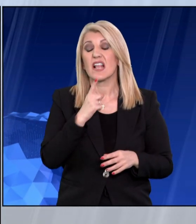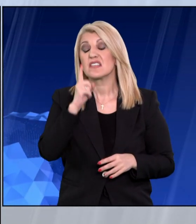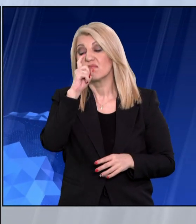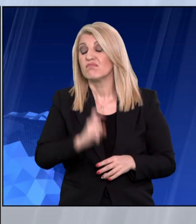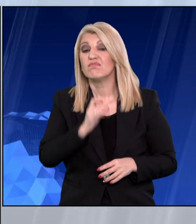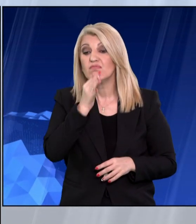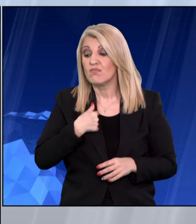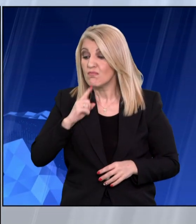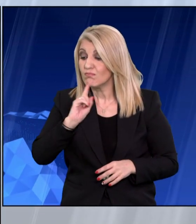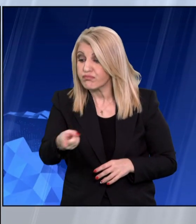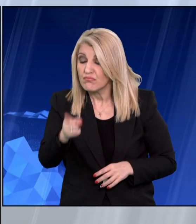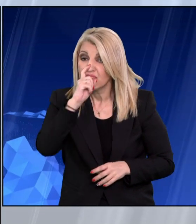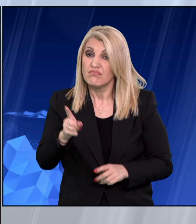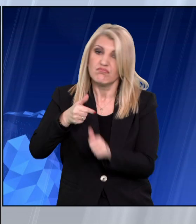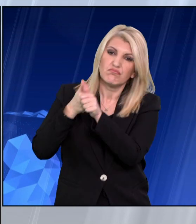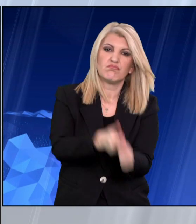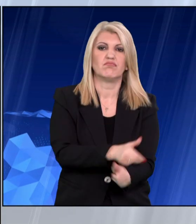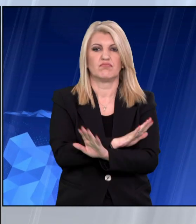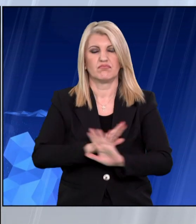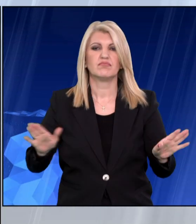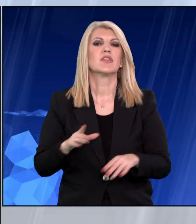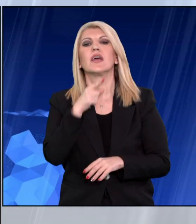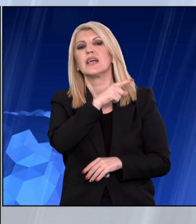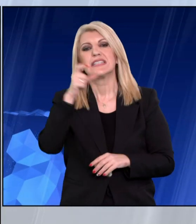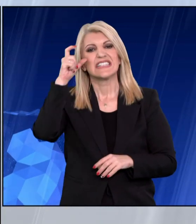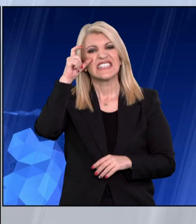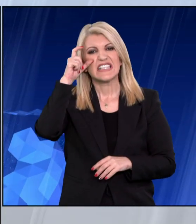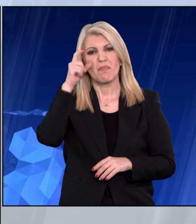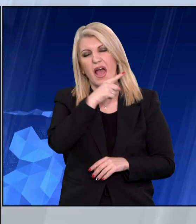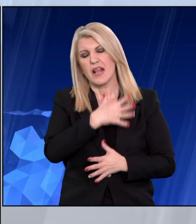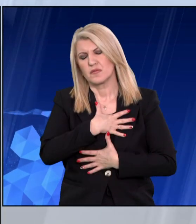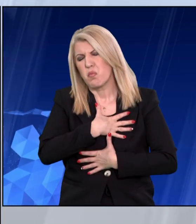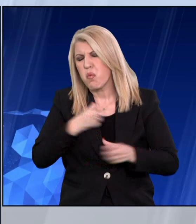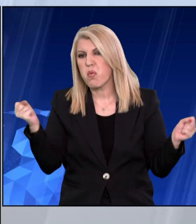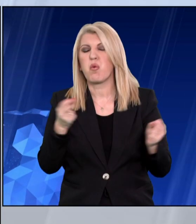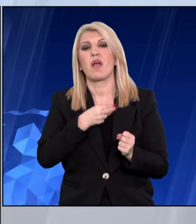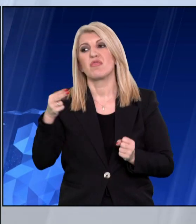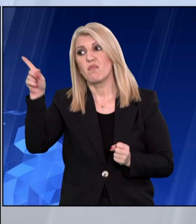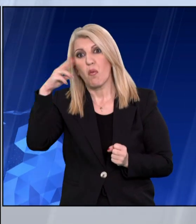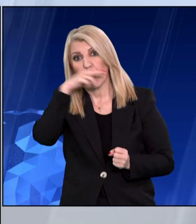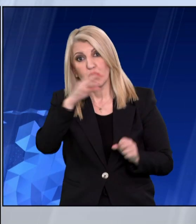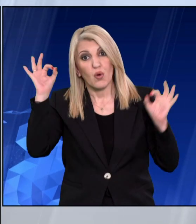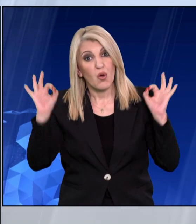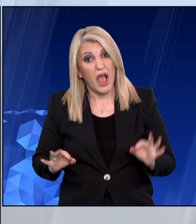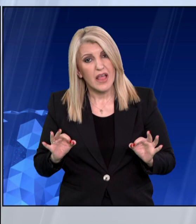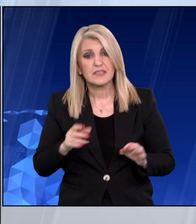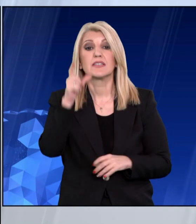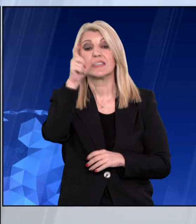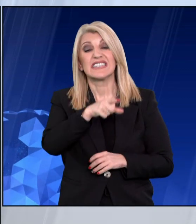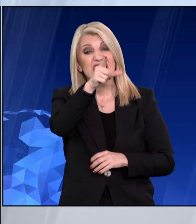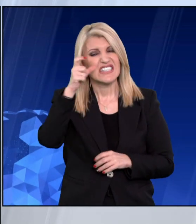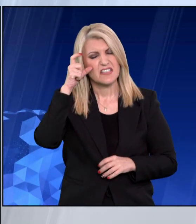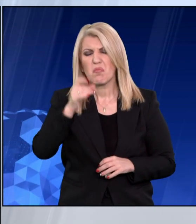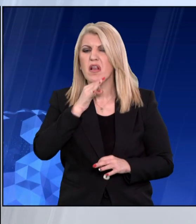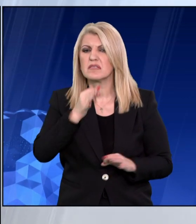σχολίασε τη διέξοδο της αποχής που έδωσε ο πρωθυπουργός στους διαφωνούντες βουλευτές μέα διαφοροποίηση από τον αντώνη σαμαρά ο οποίος